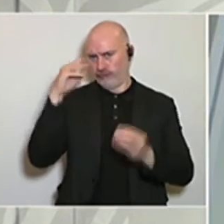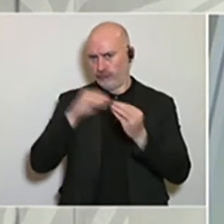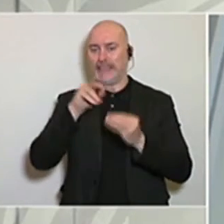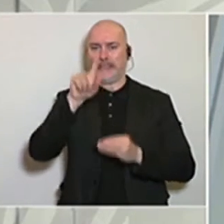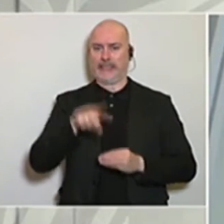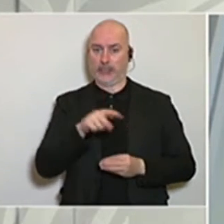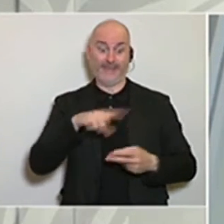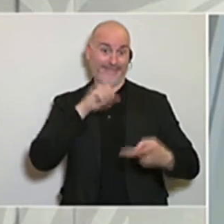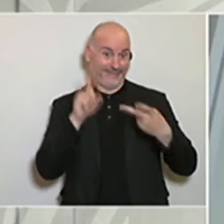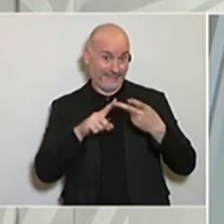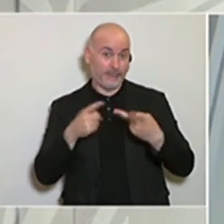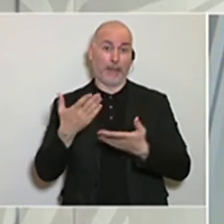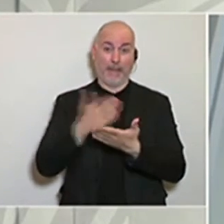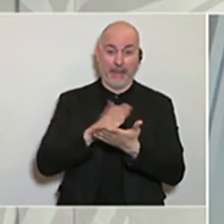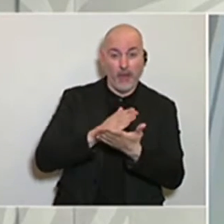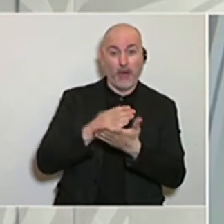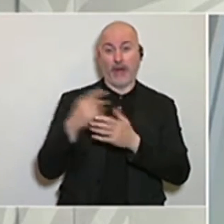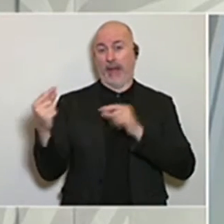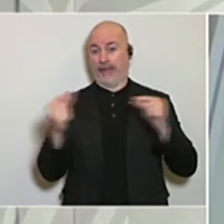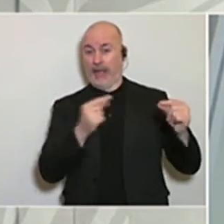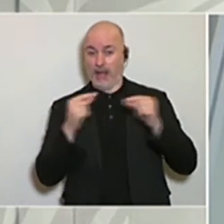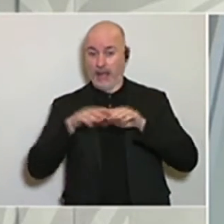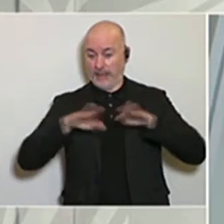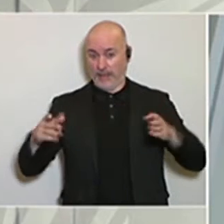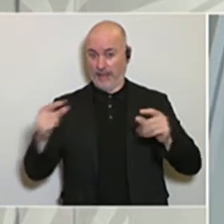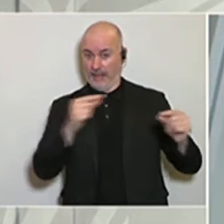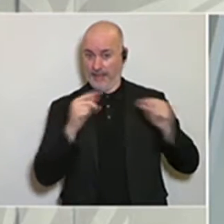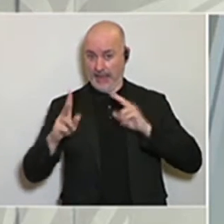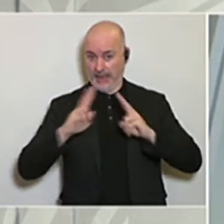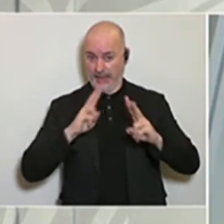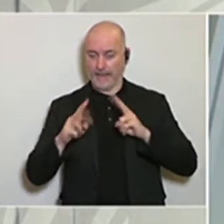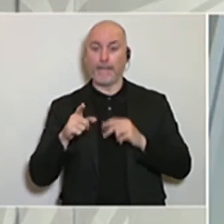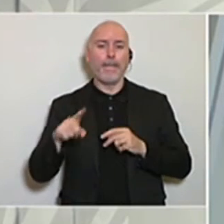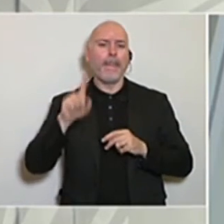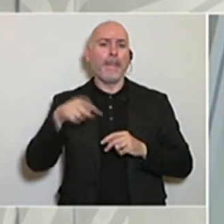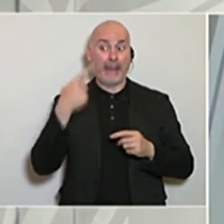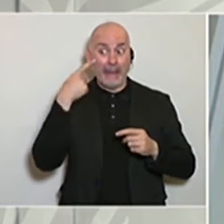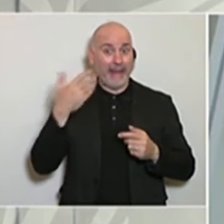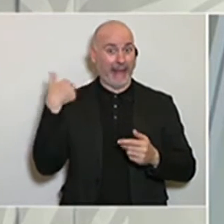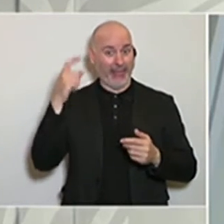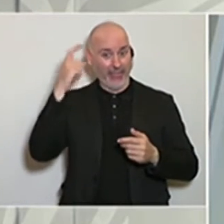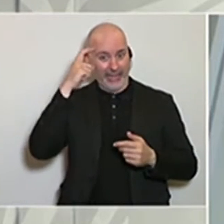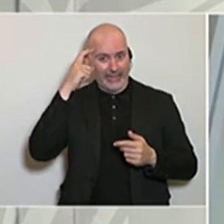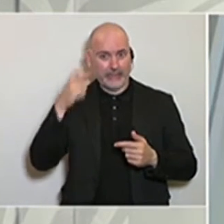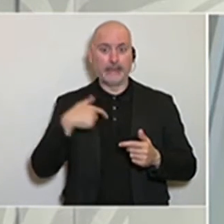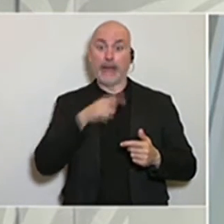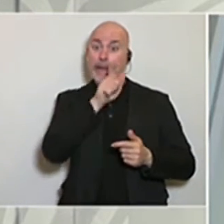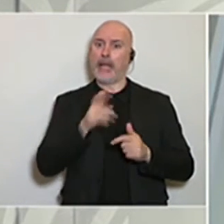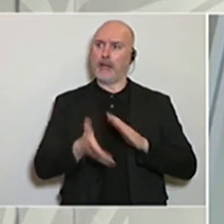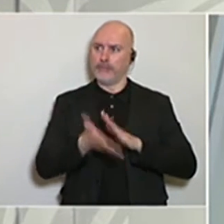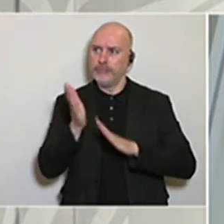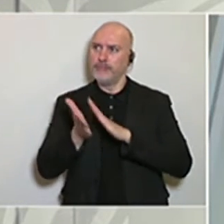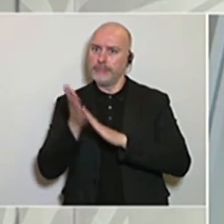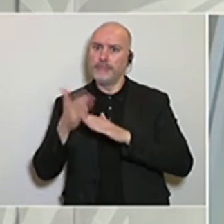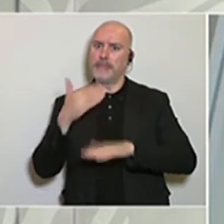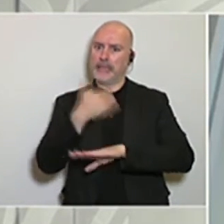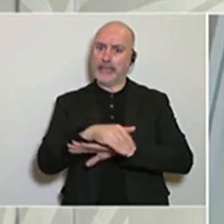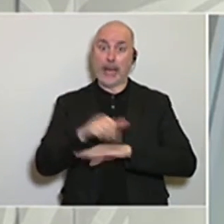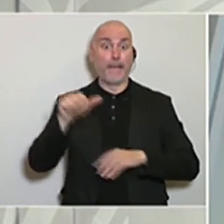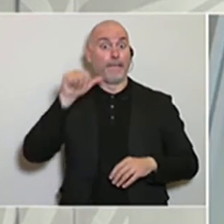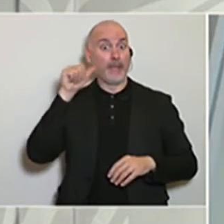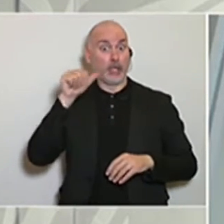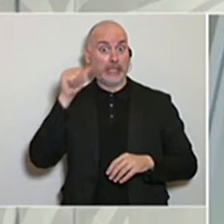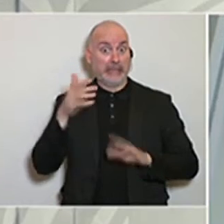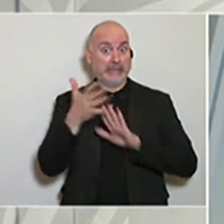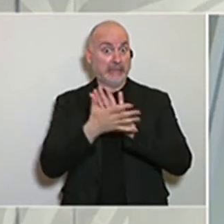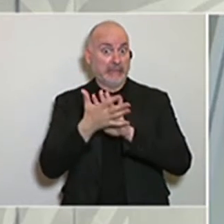i la taula de diàleg, m'agradaria preguntar-li també, hem vist aquests dies que el desconfinament s'està accelerant, fins i tot Pedro Sánchez parla que